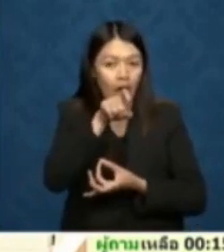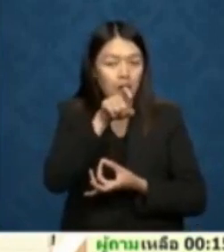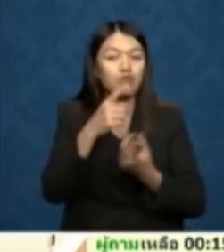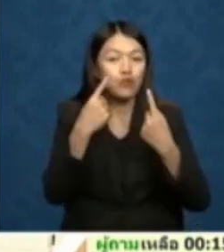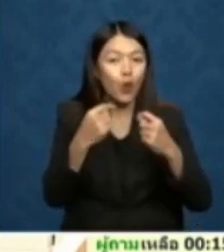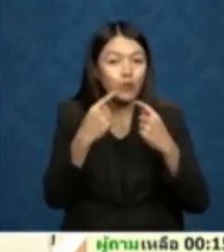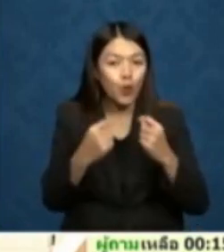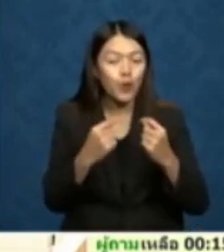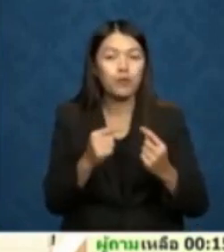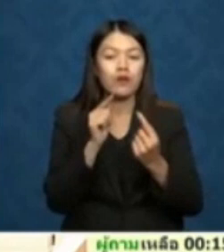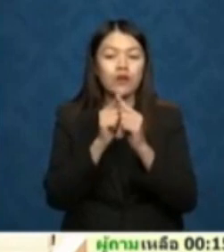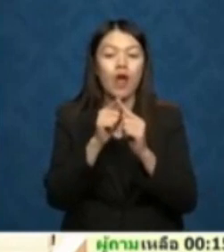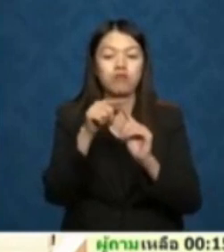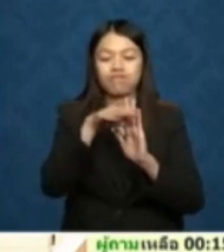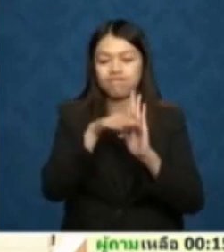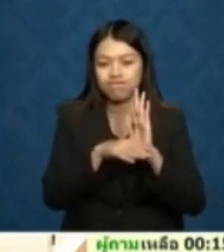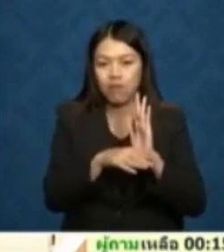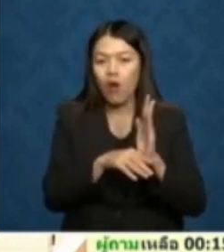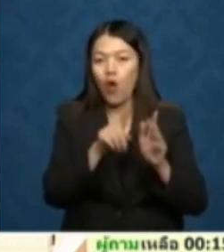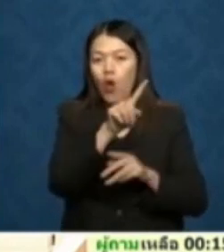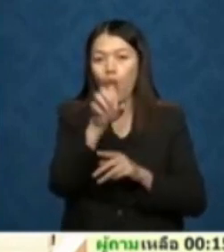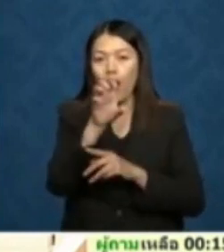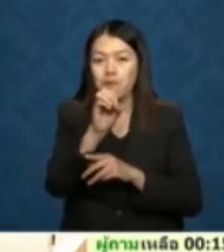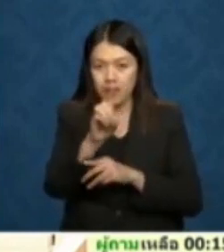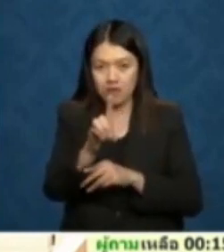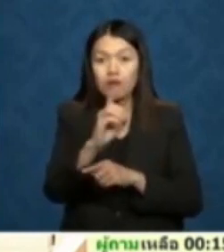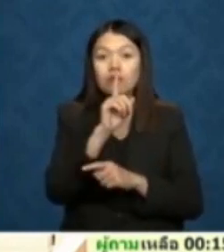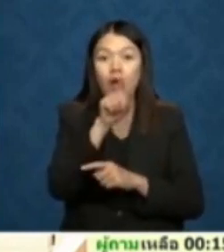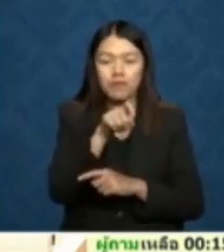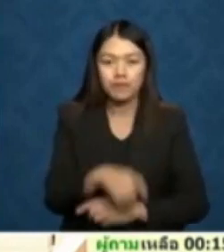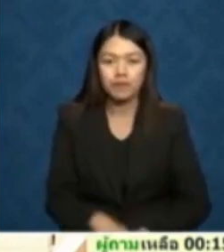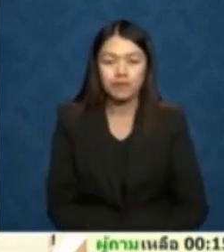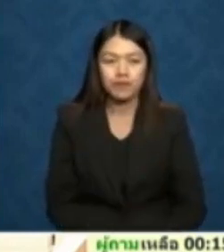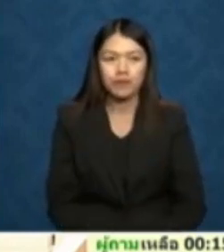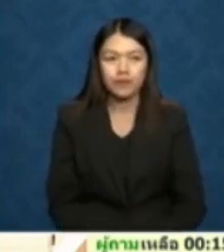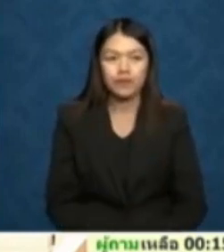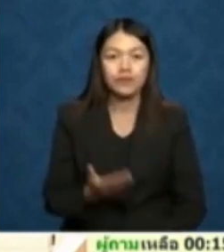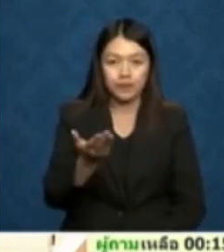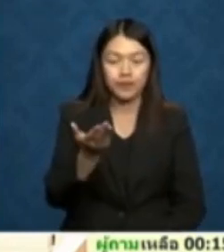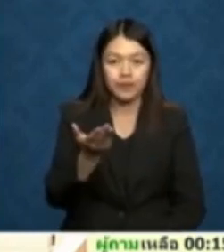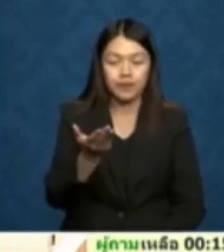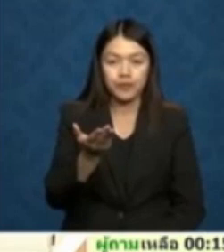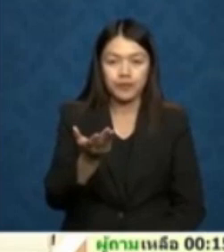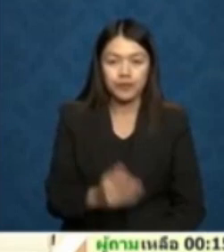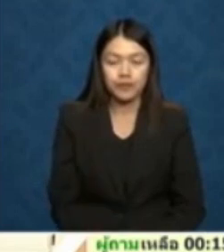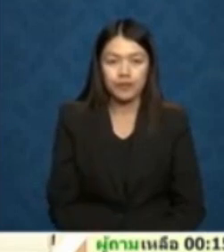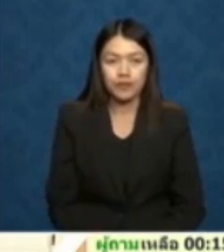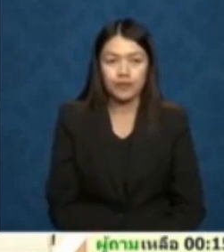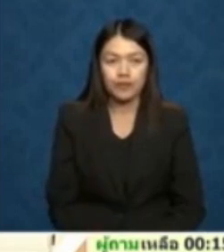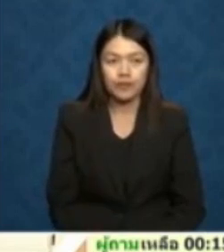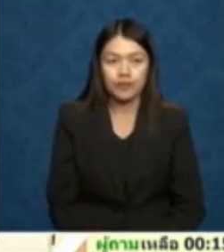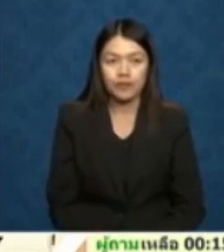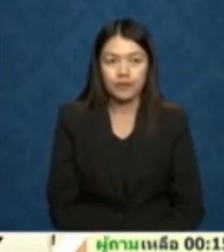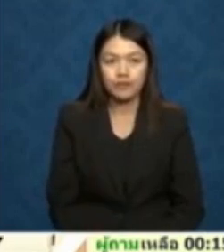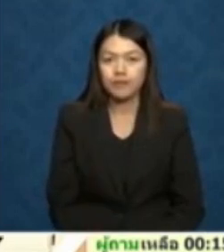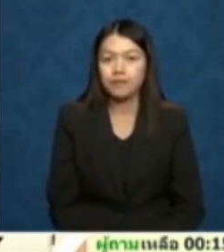ข้อบังคับที่151ครับขอเชิญคุณทิติกันที่พฤติกุล